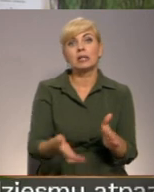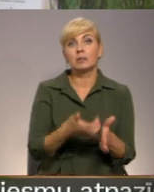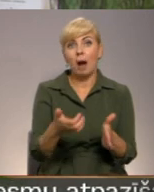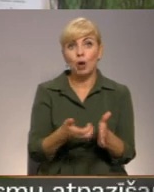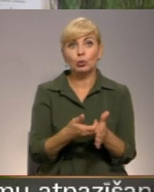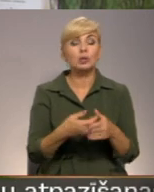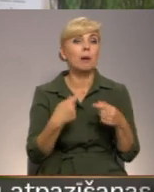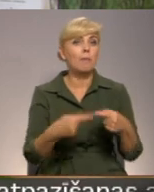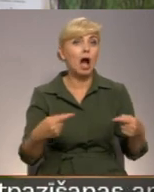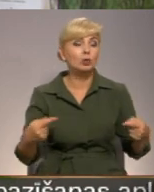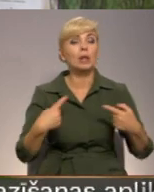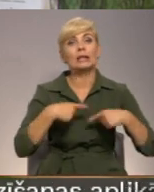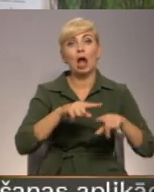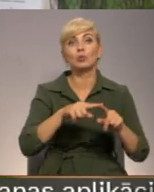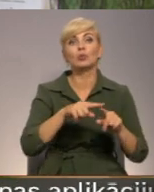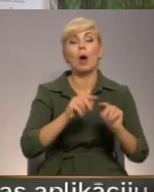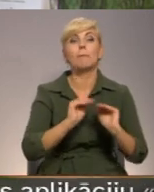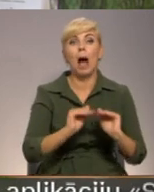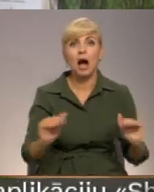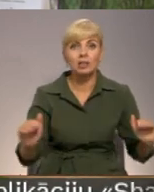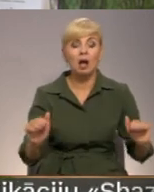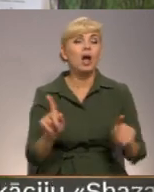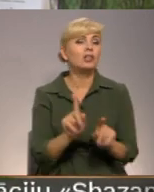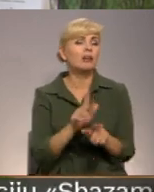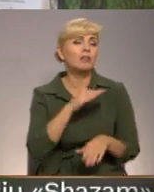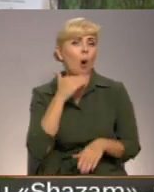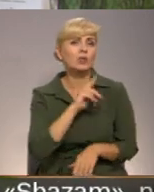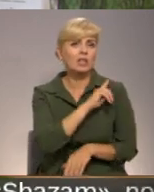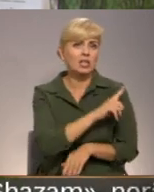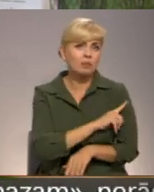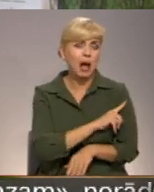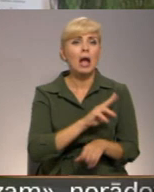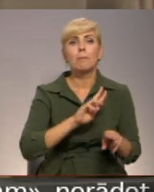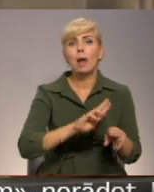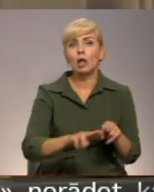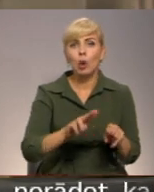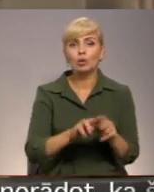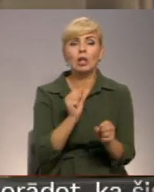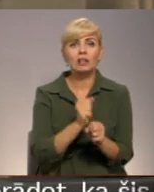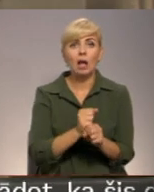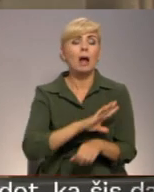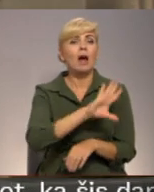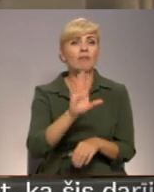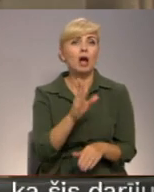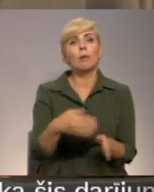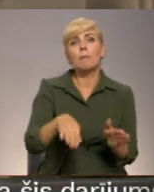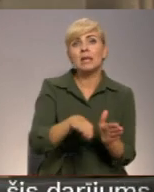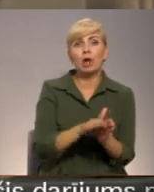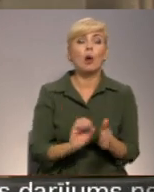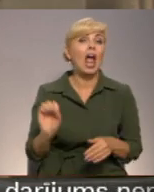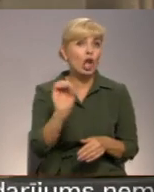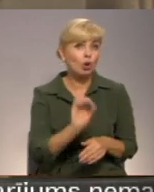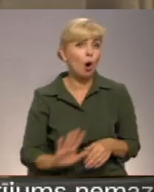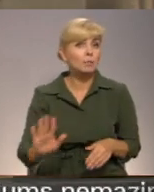izmantosim materiālu tehnisko bāzi un bez šaubām ir daudz iespēju metodiskajā darbā. Mēs varam kopā startēt dažādos Eiropas šos